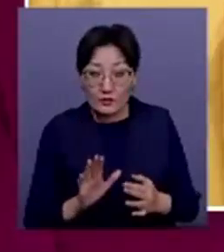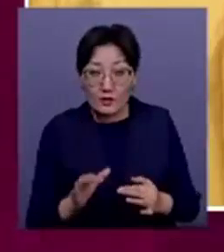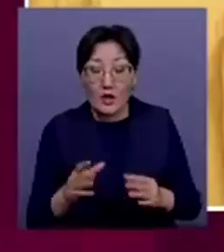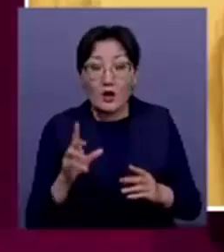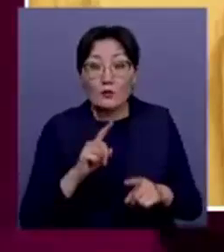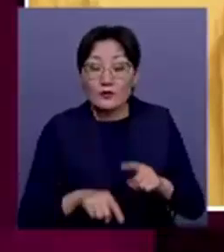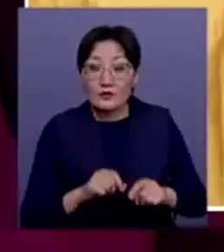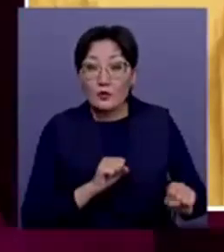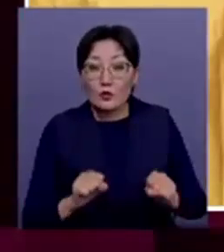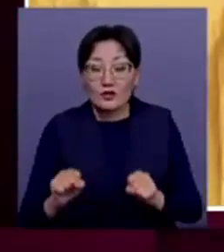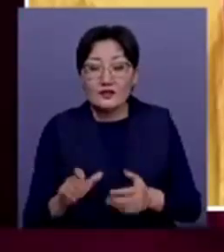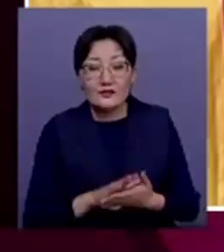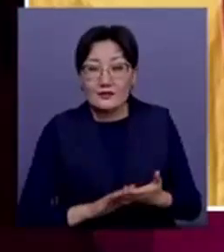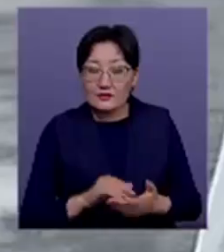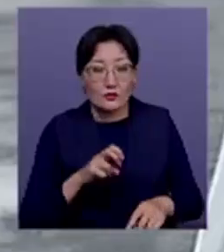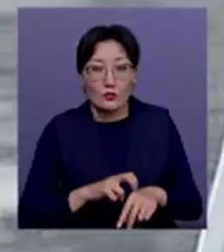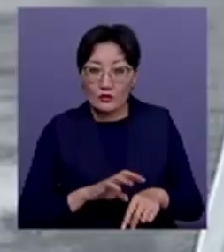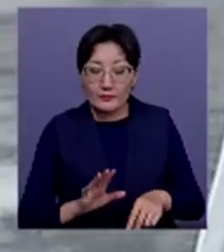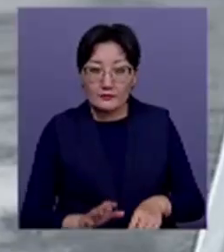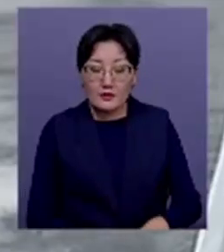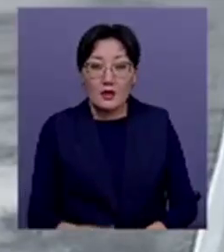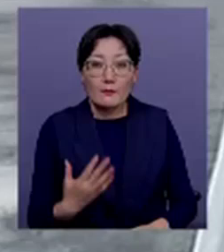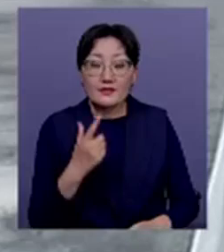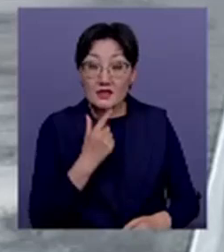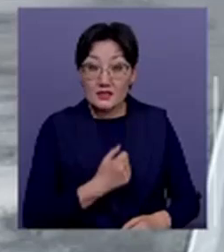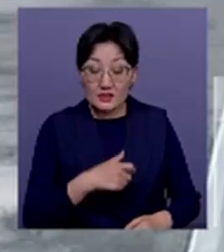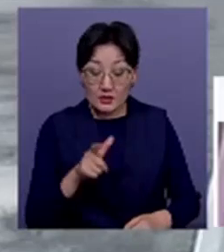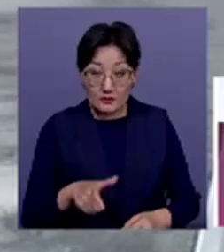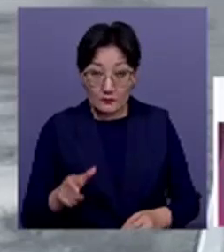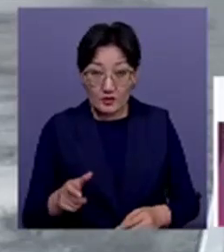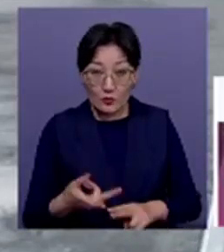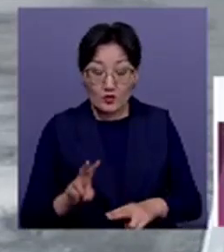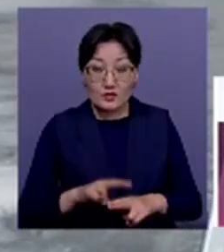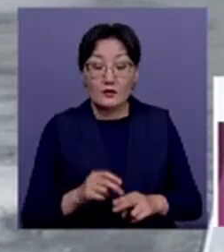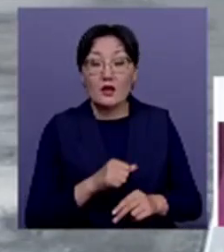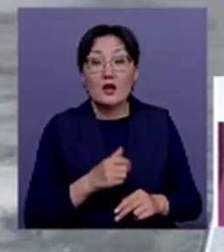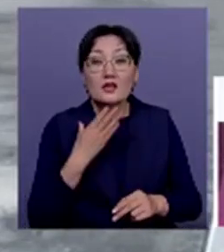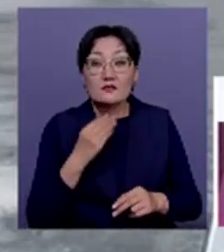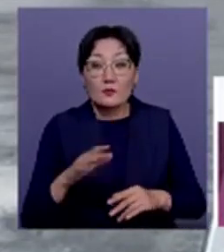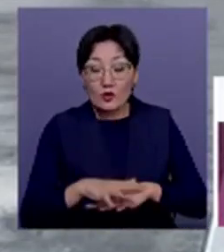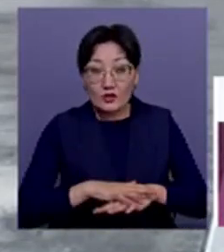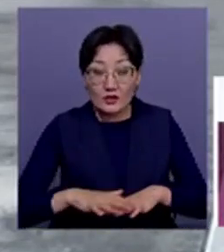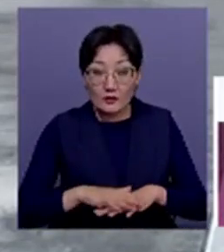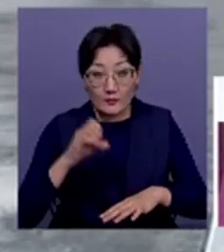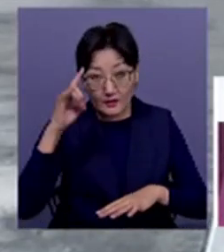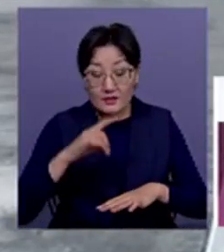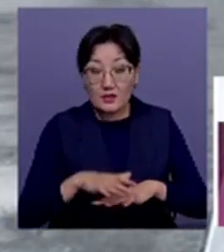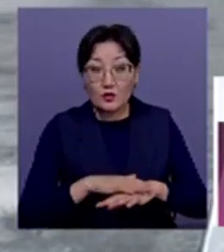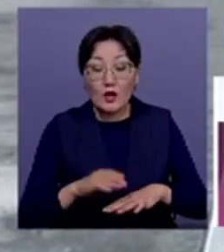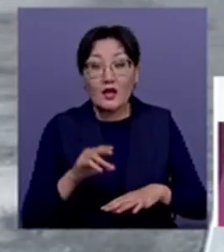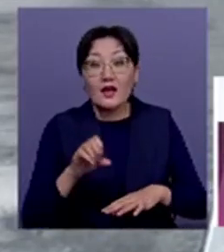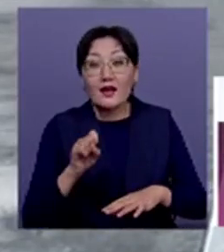отан қорғаушылар ештеңеден де тайсалмайды. Енді біз әскери адам болғандықтан осы өзіміздің халқымыз, еліміз үшін ант